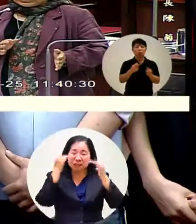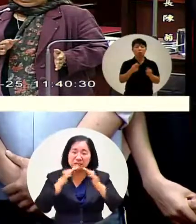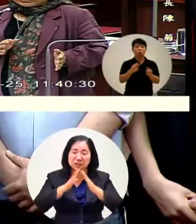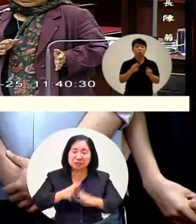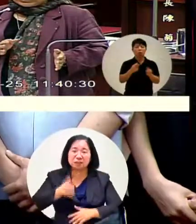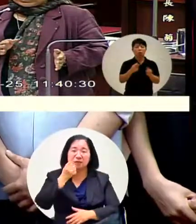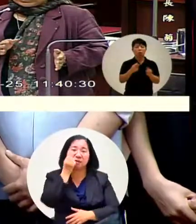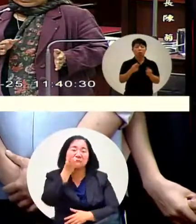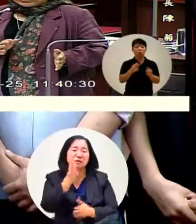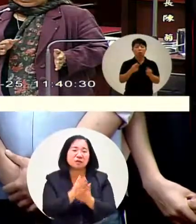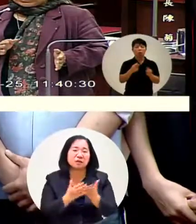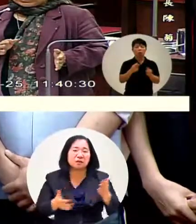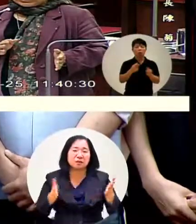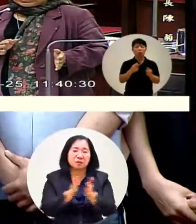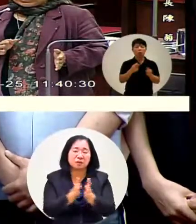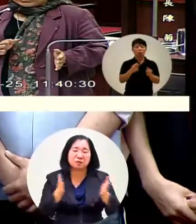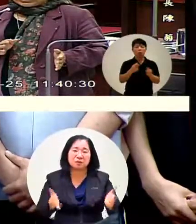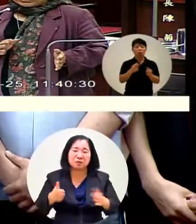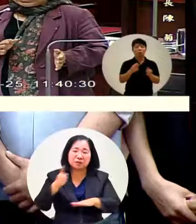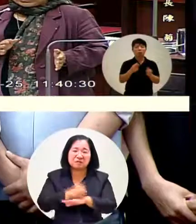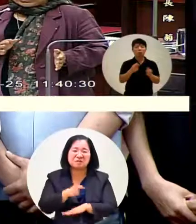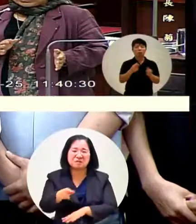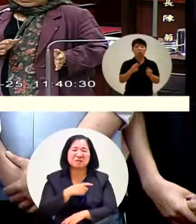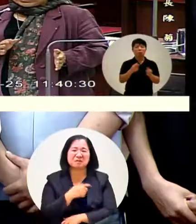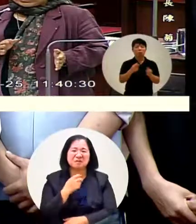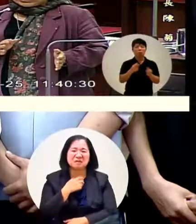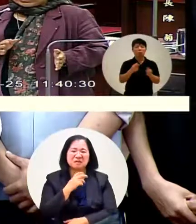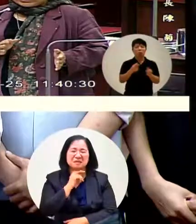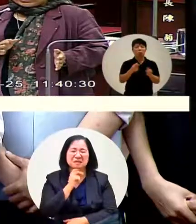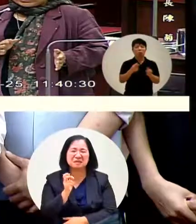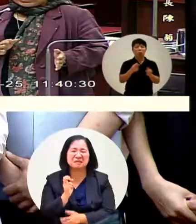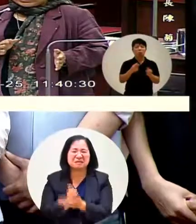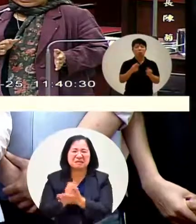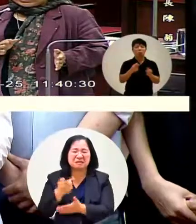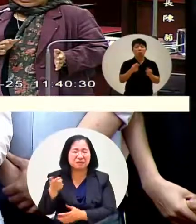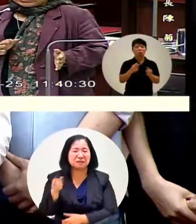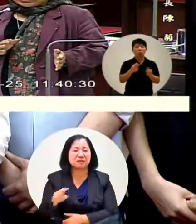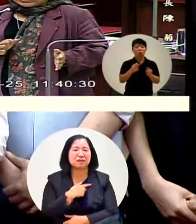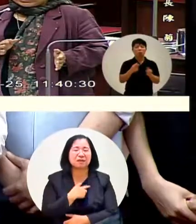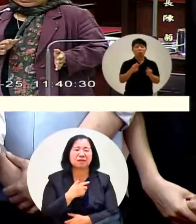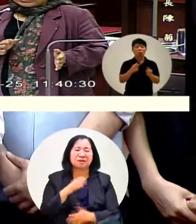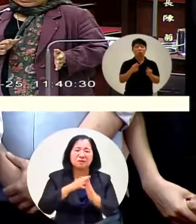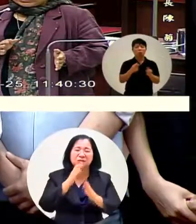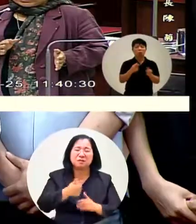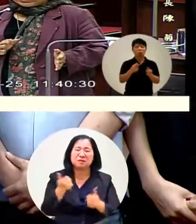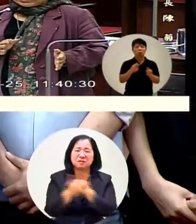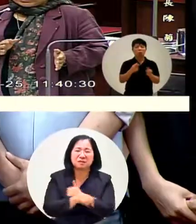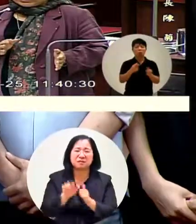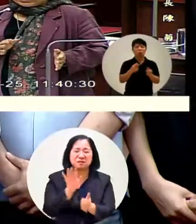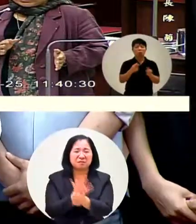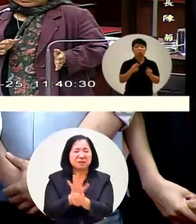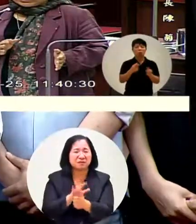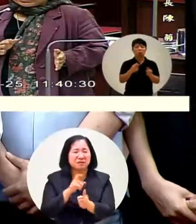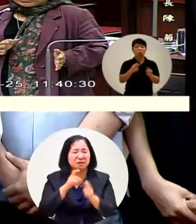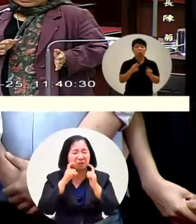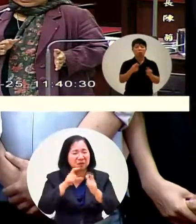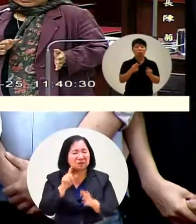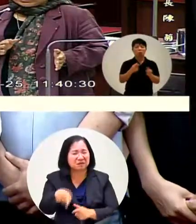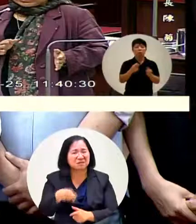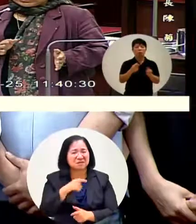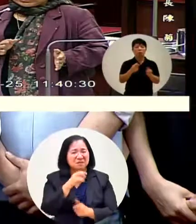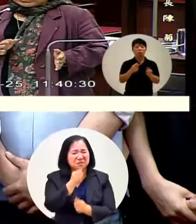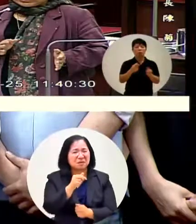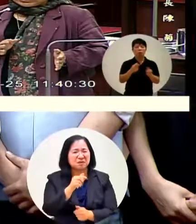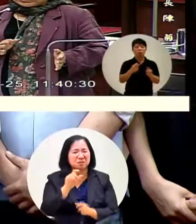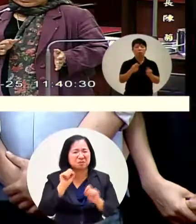经担任了第五年的市长了，他竟然还要请教育局局长帮他回答？那么你说现在的